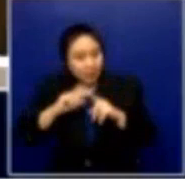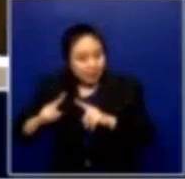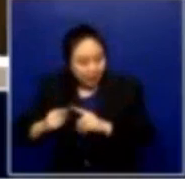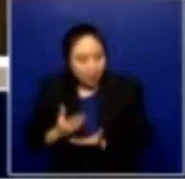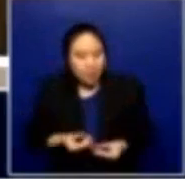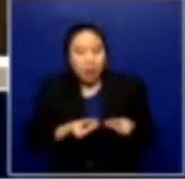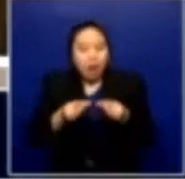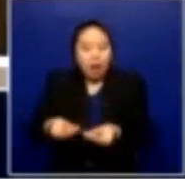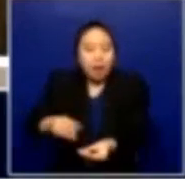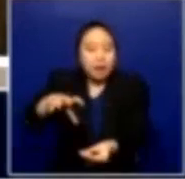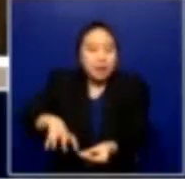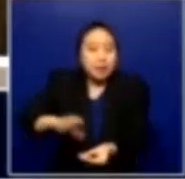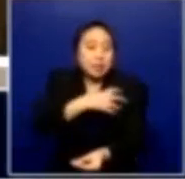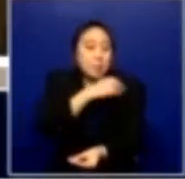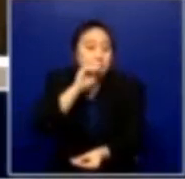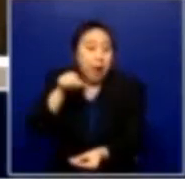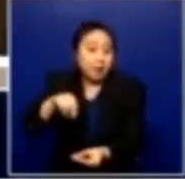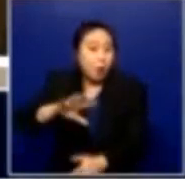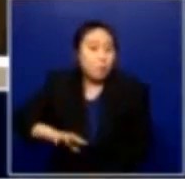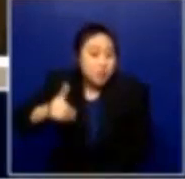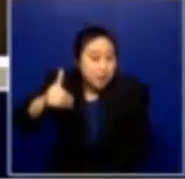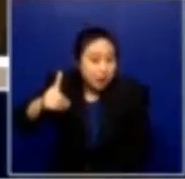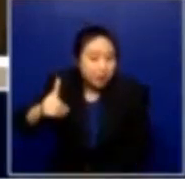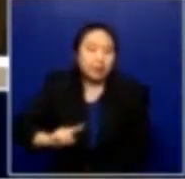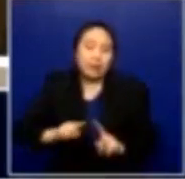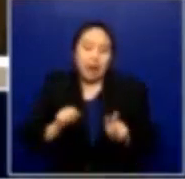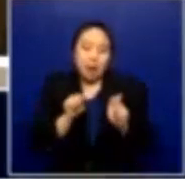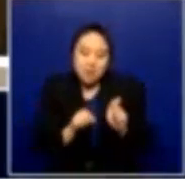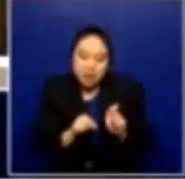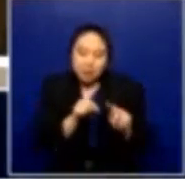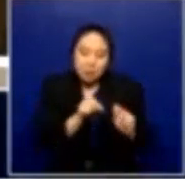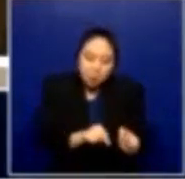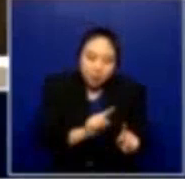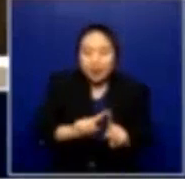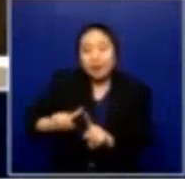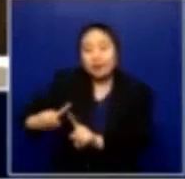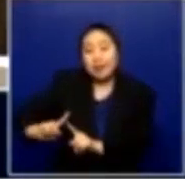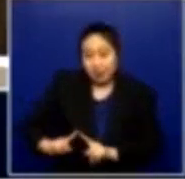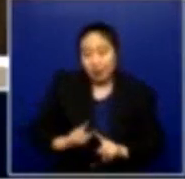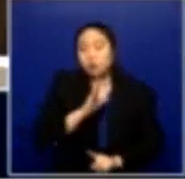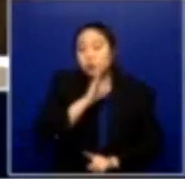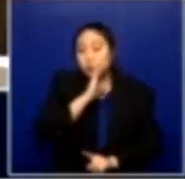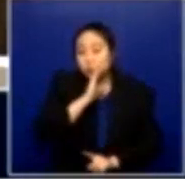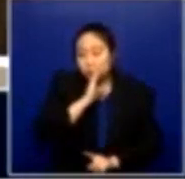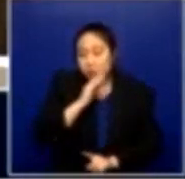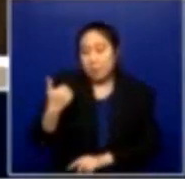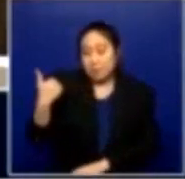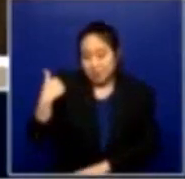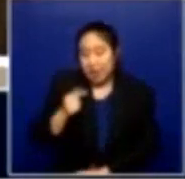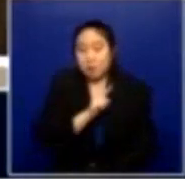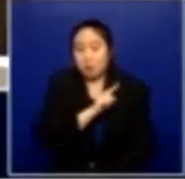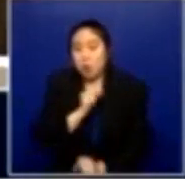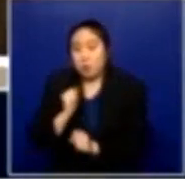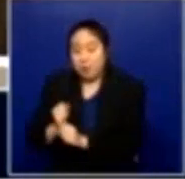เท่านั้นในขณะที่พี่น้องที่อยู่ตามอำเภอหรือตำบลต่างๆเนี่ยถ้ามีการถ่ายโอนภารกิ